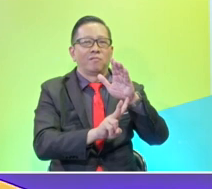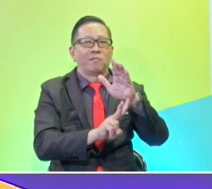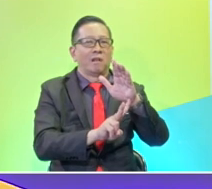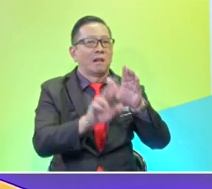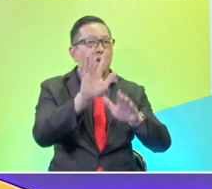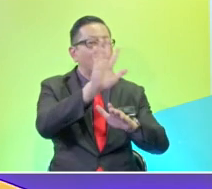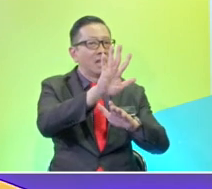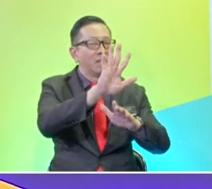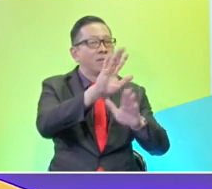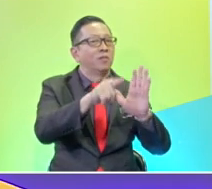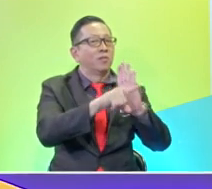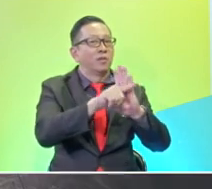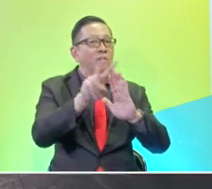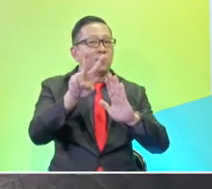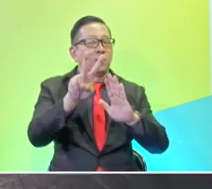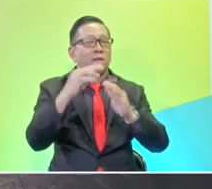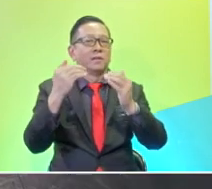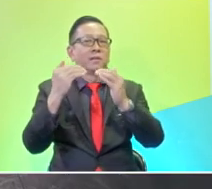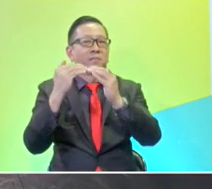5 tolak 2 =